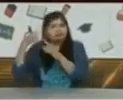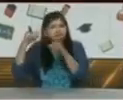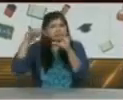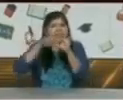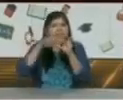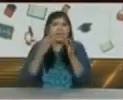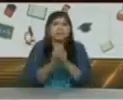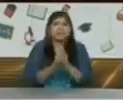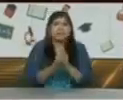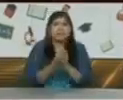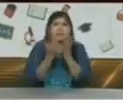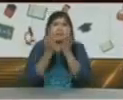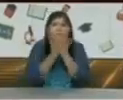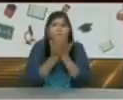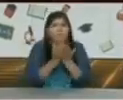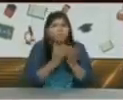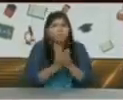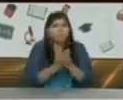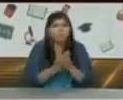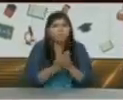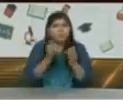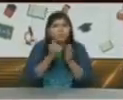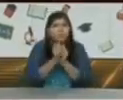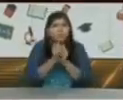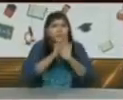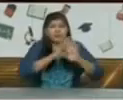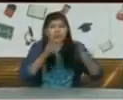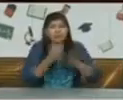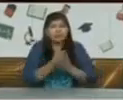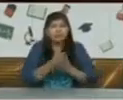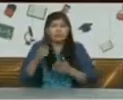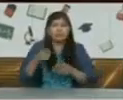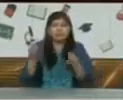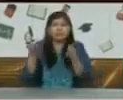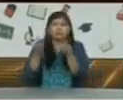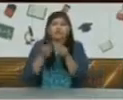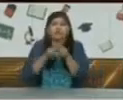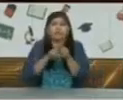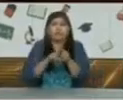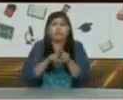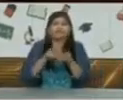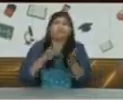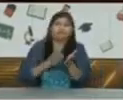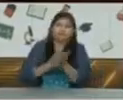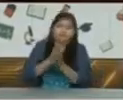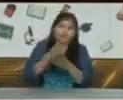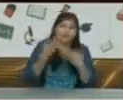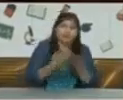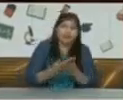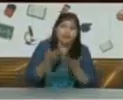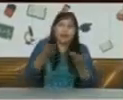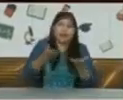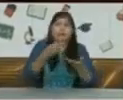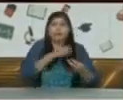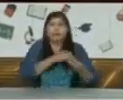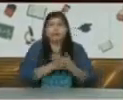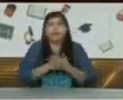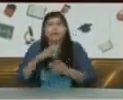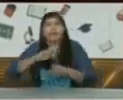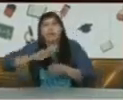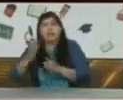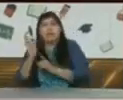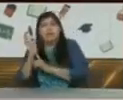विजुअलाइज। मेमोरी को शार्प करने के लिए इस फॉर्मूले पर आप चल सकते हैं। मैं आपको एक और उदाहरण देता